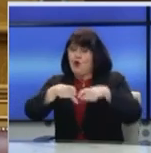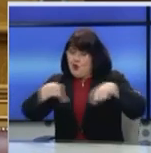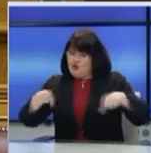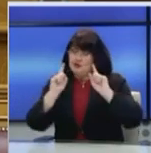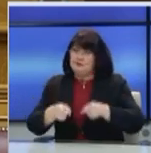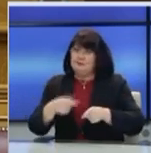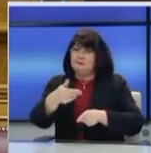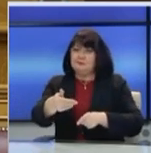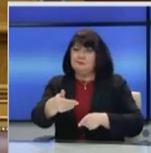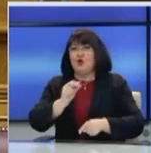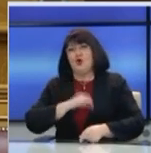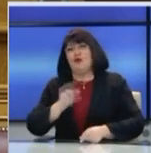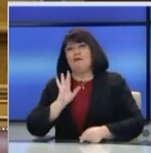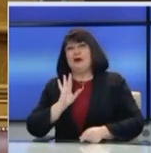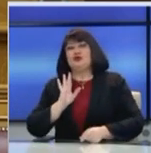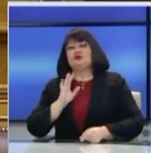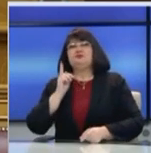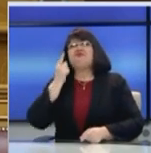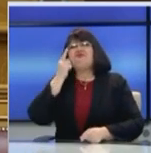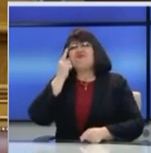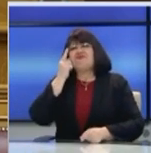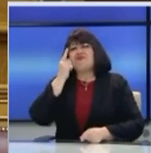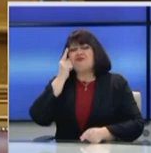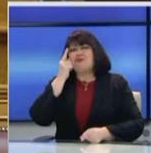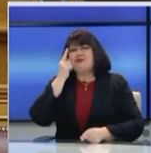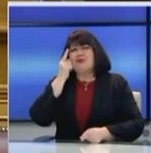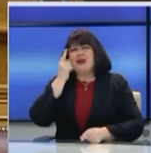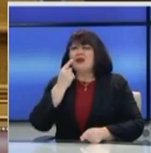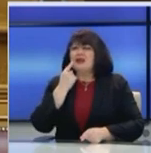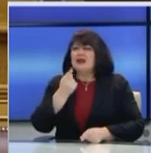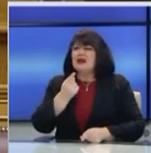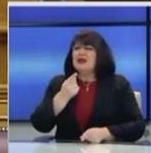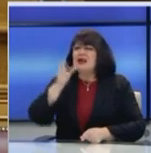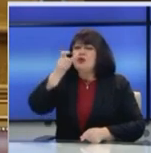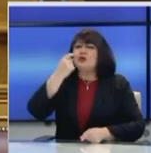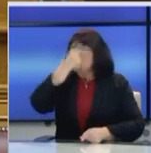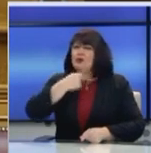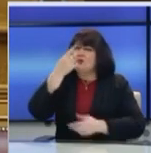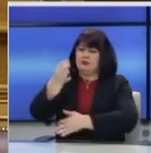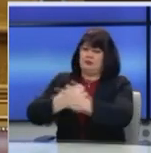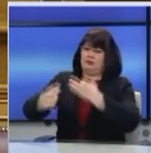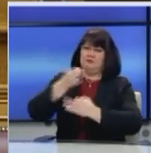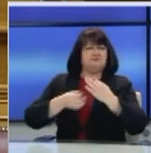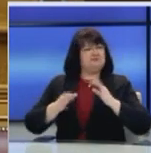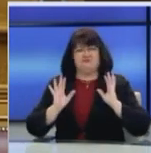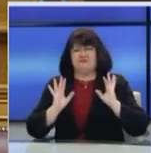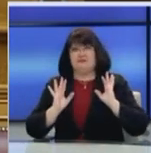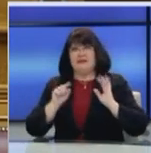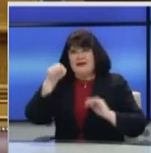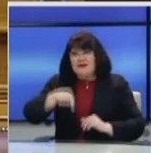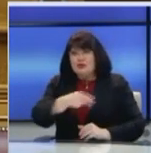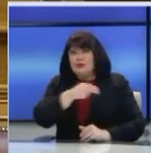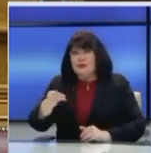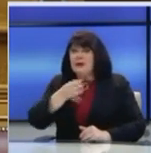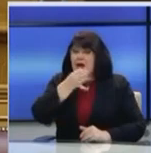ήταν ωφέλιμη. Προσωπικά δεν είδα να ανασύρατε κάποια δικιά μου δήλωση για το θέμα, γιατί εγώ προσωπικά για το θέμα αυτό δεν είχα